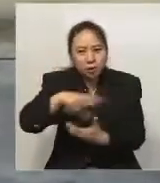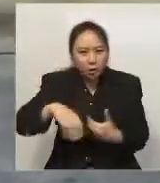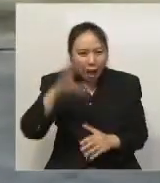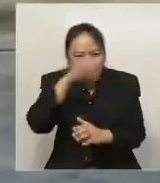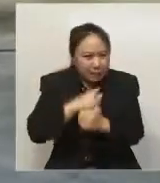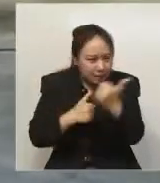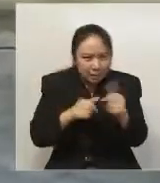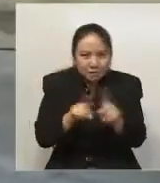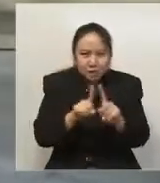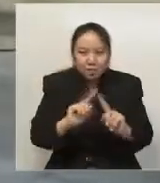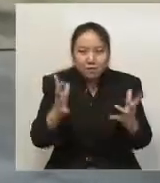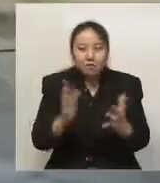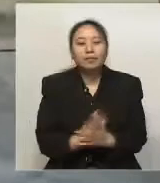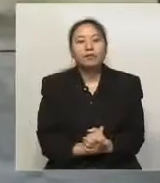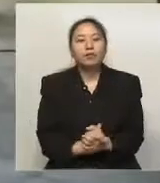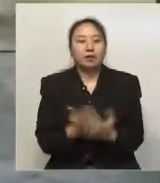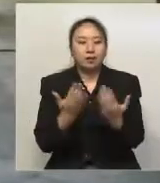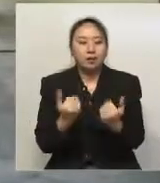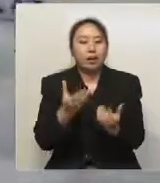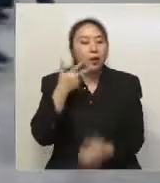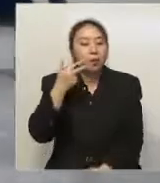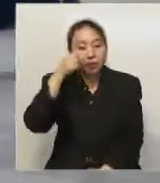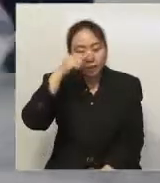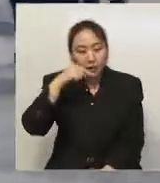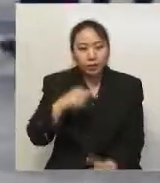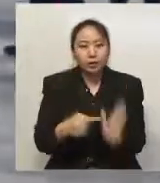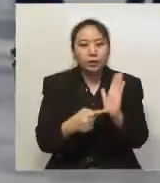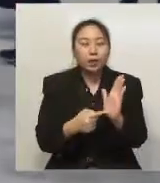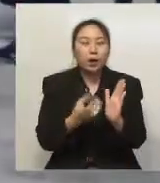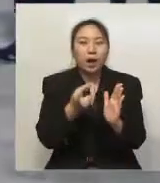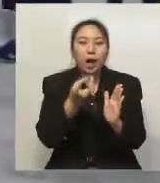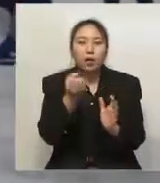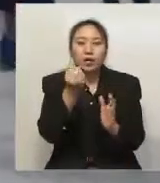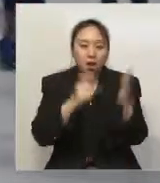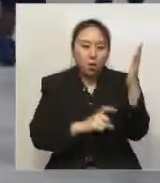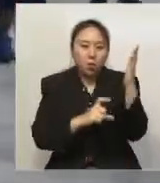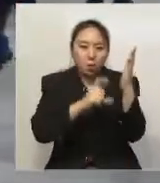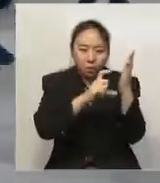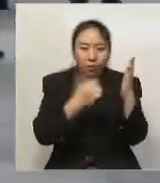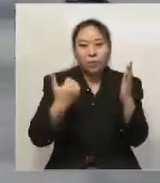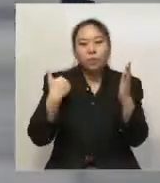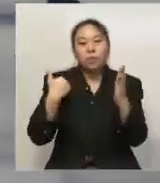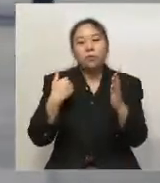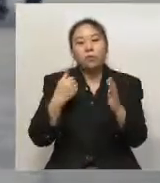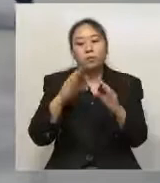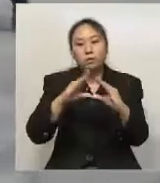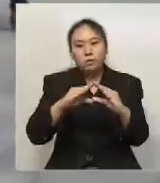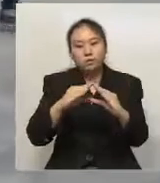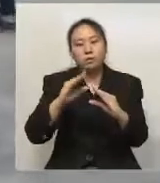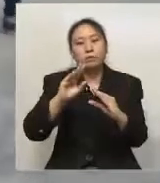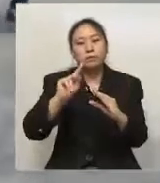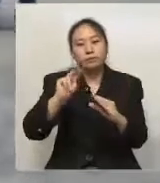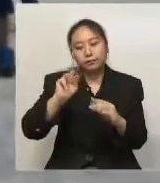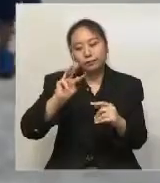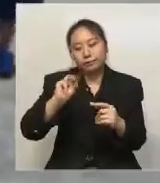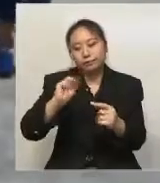คะนอกจากนี้ก็มีขนมแบบไทยๆอย่างเช่นข้าวหลามอบโอ่งขนมเทียนใส่ไส้ขนมเปียกปูนส